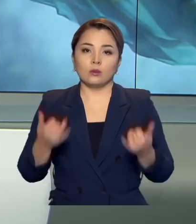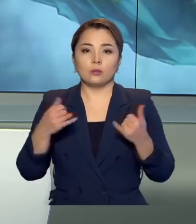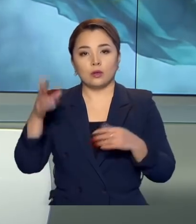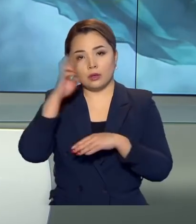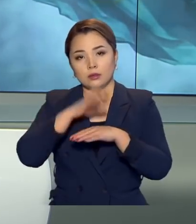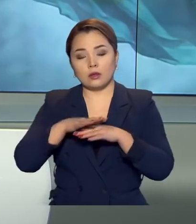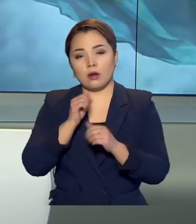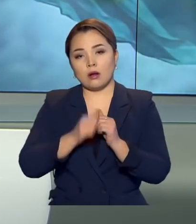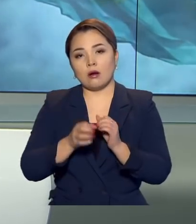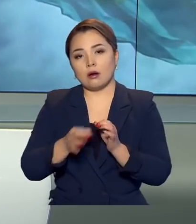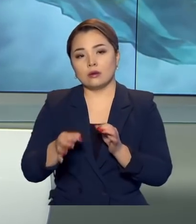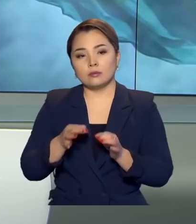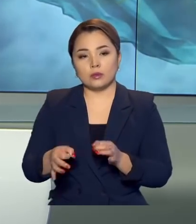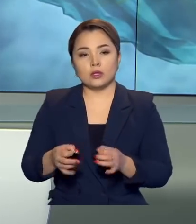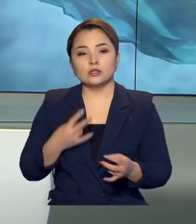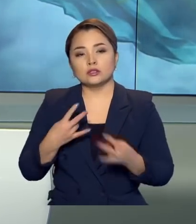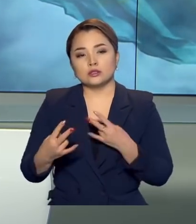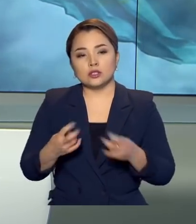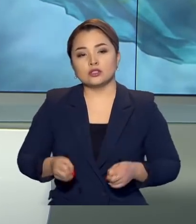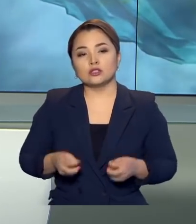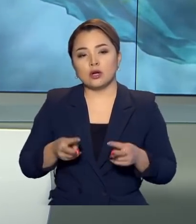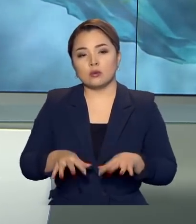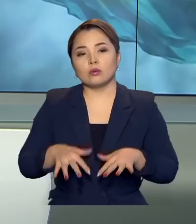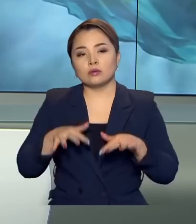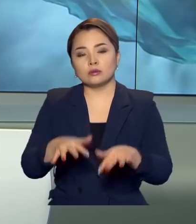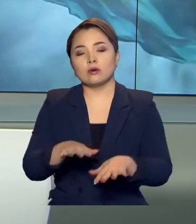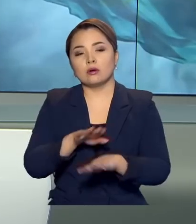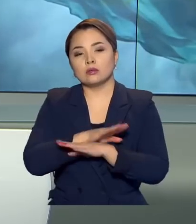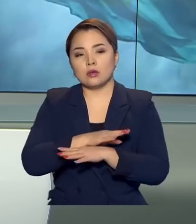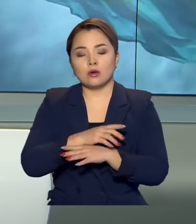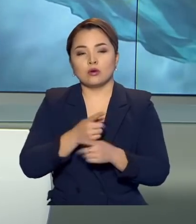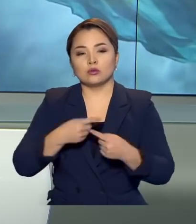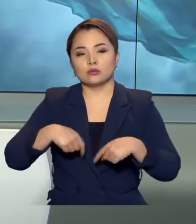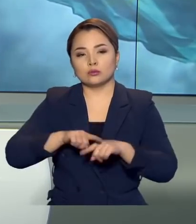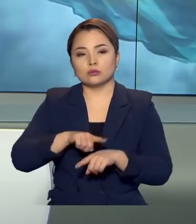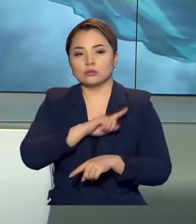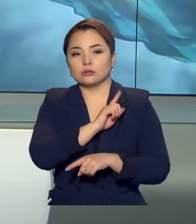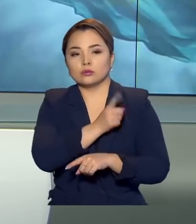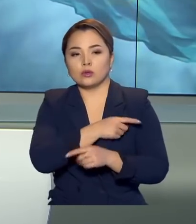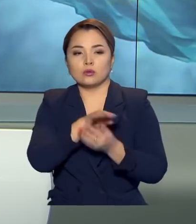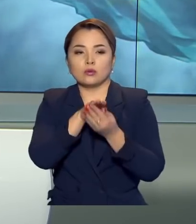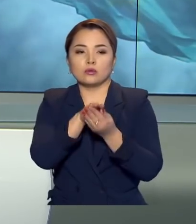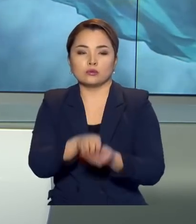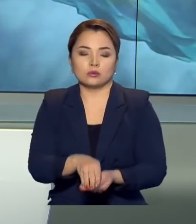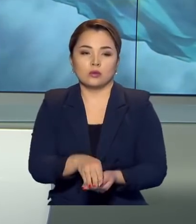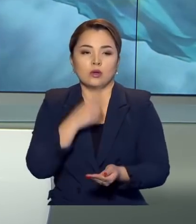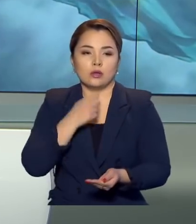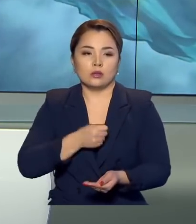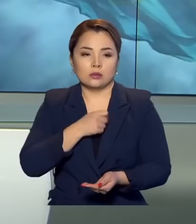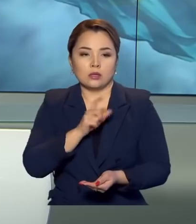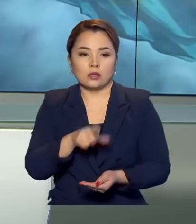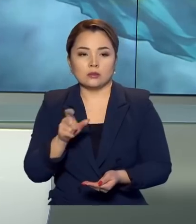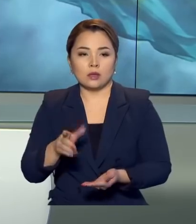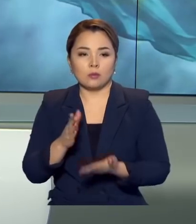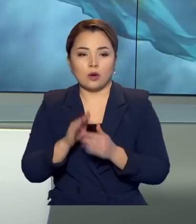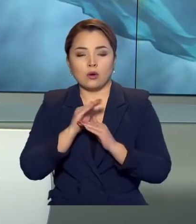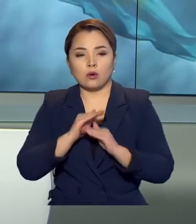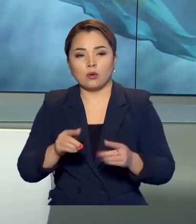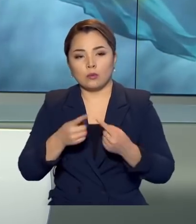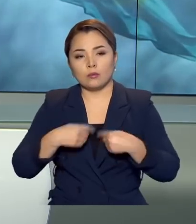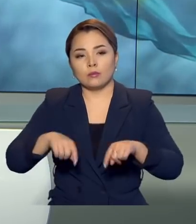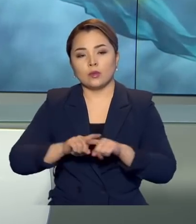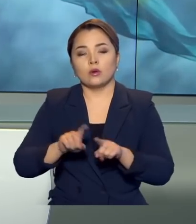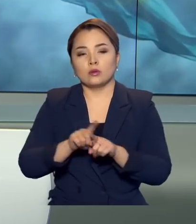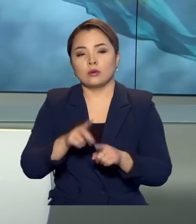Бүгін еліміздің әр аймағында терроршылардың шабуылы кезінде қаза тапқан күшті құрылым қызметкерлері жер қойнына тапсырылды. Қоғам тыныштығы мен елдің